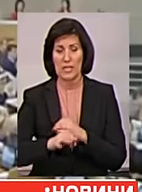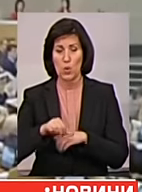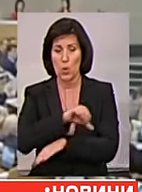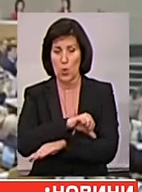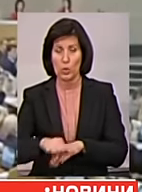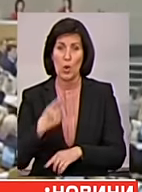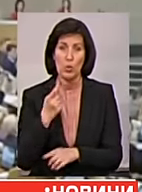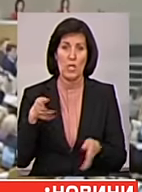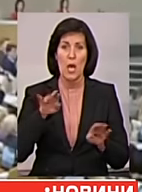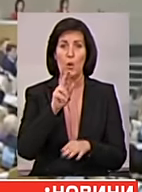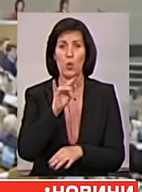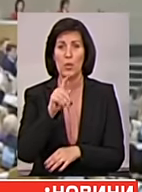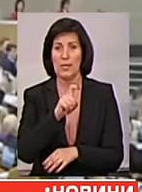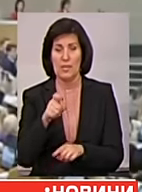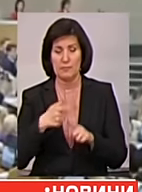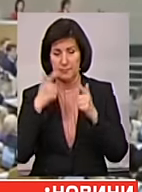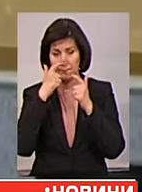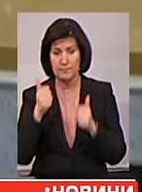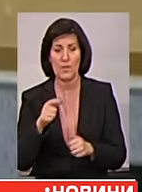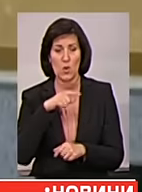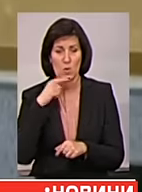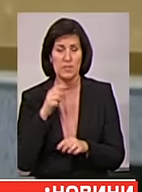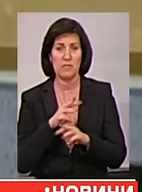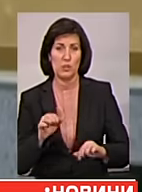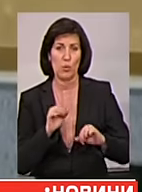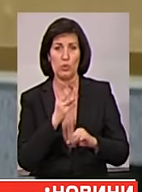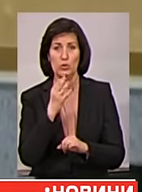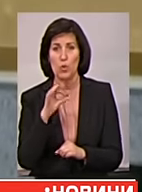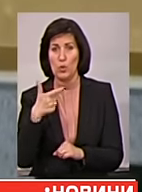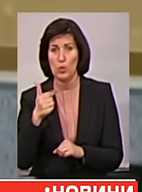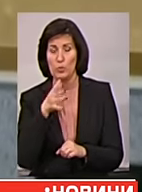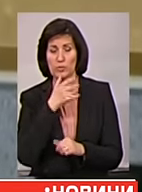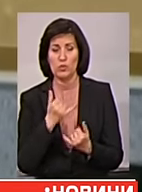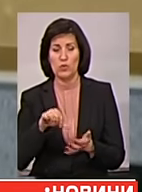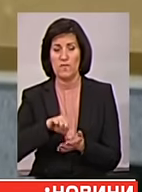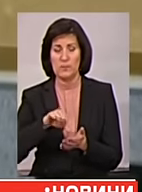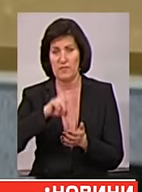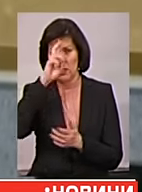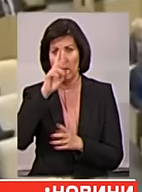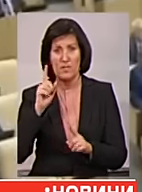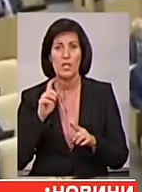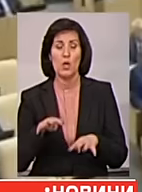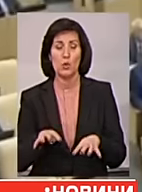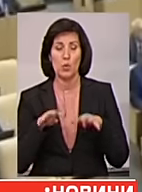одну на Курилах. Про це повідомив російський міністр оборони Сергій Шойгу під час сьогоднішнього виступу у Державній Думі.